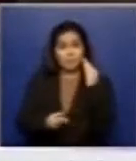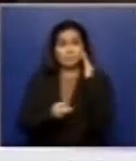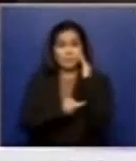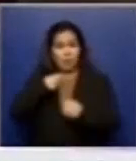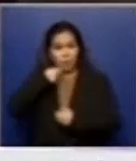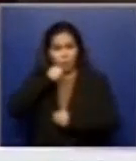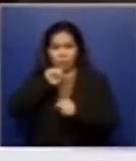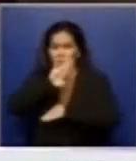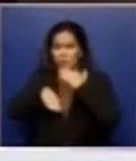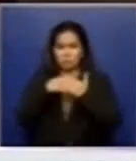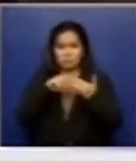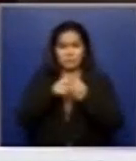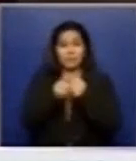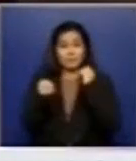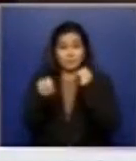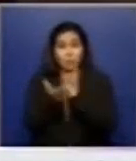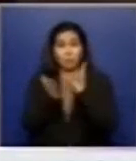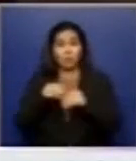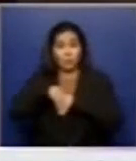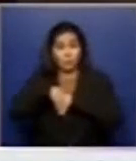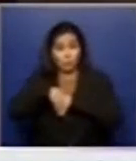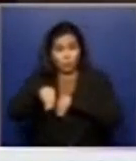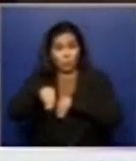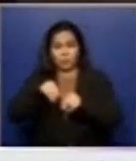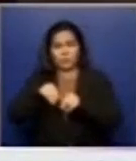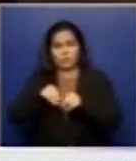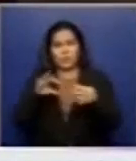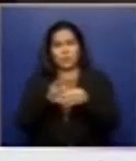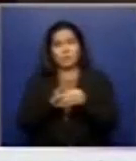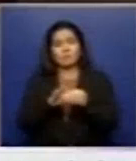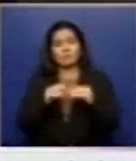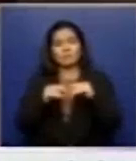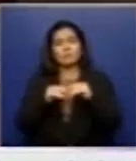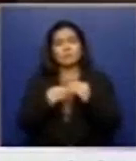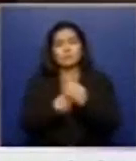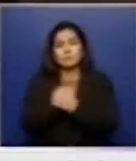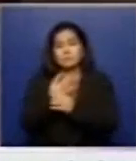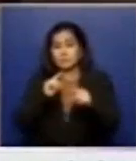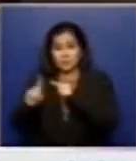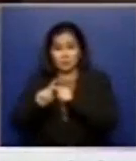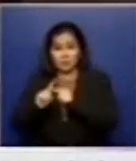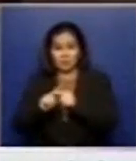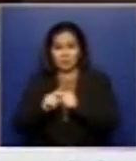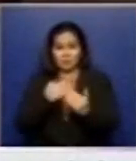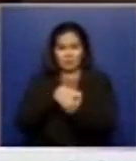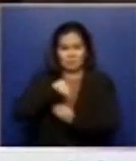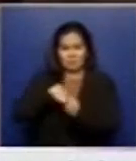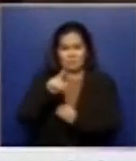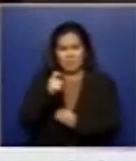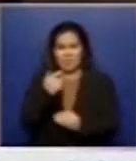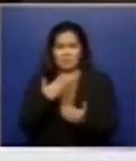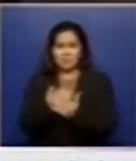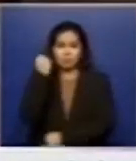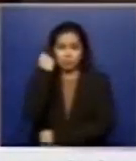าอ้อยชาวไร่ชาวสวนชาวนาอดอยากยากจนขาดราย